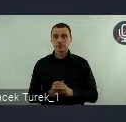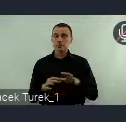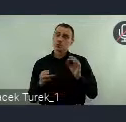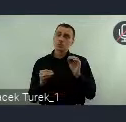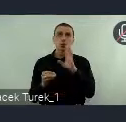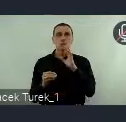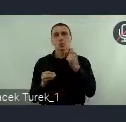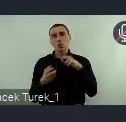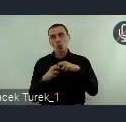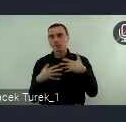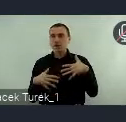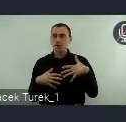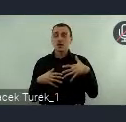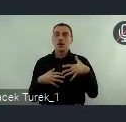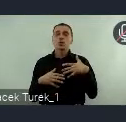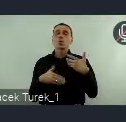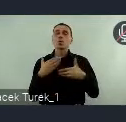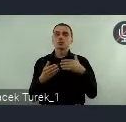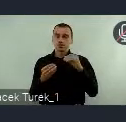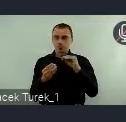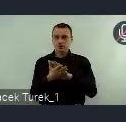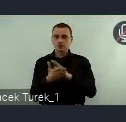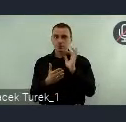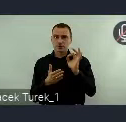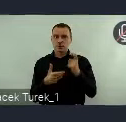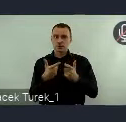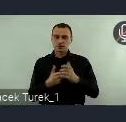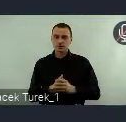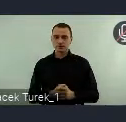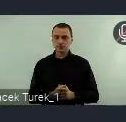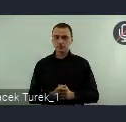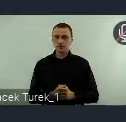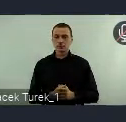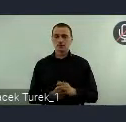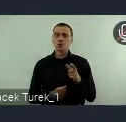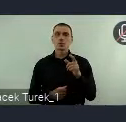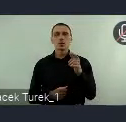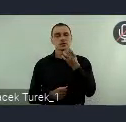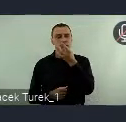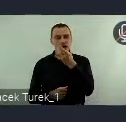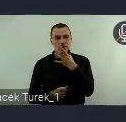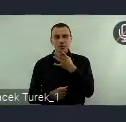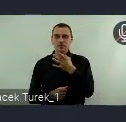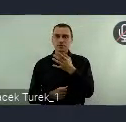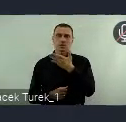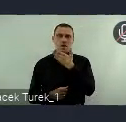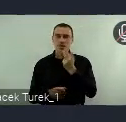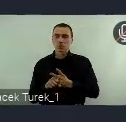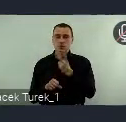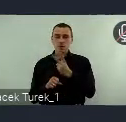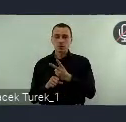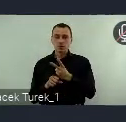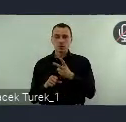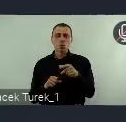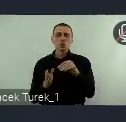będzie frustrujące ale nauczymy się tego docelowo i będziemy to po prostu robić oskarżona brak dostępności opowiadałem nie Bójcie się jej ta kwota 10000